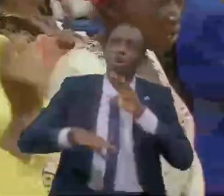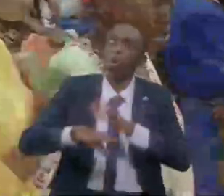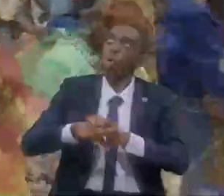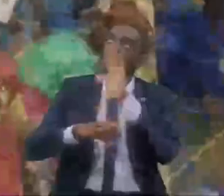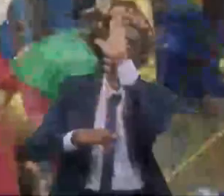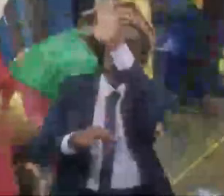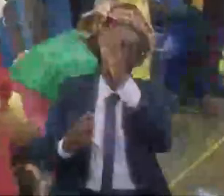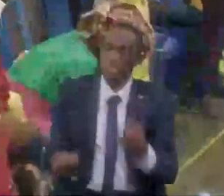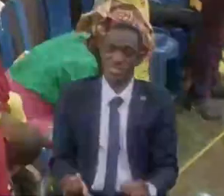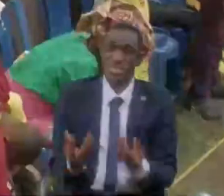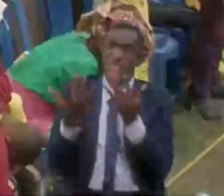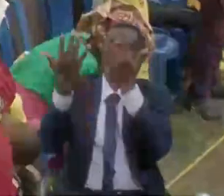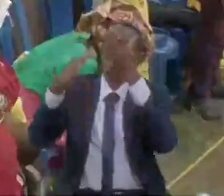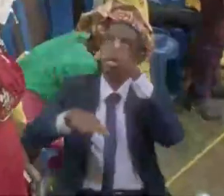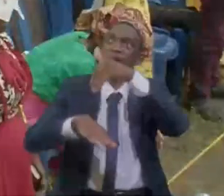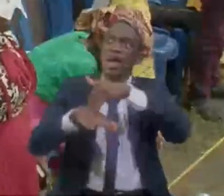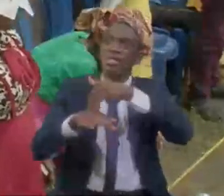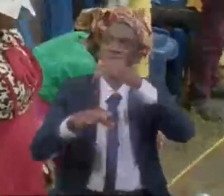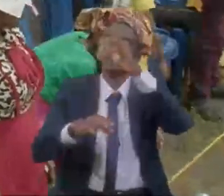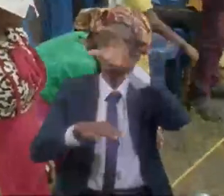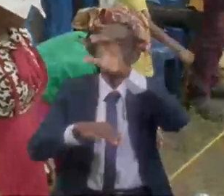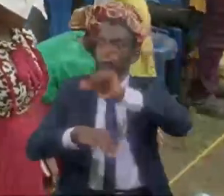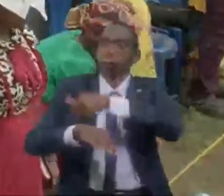sacrifice au calvaire,